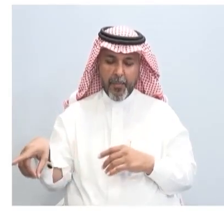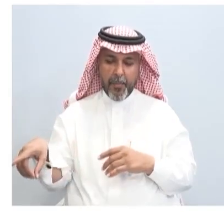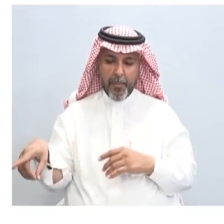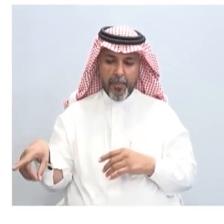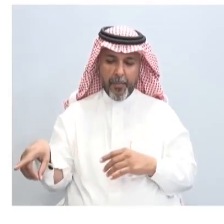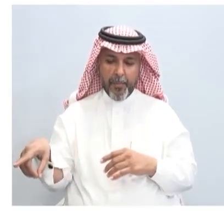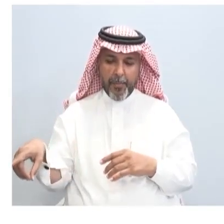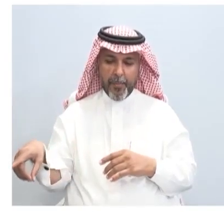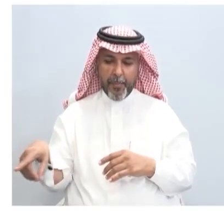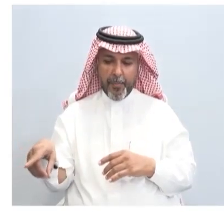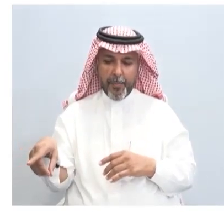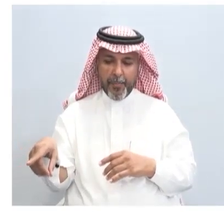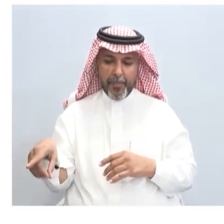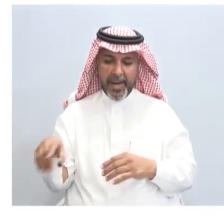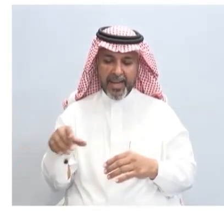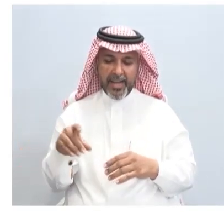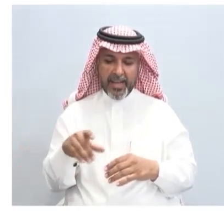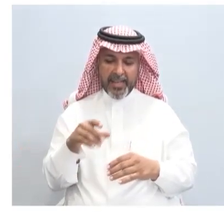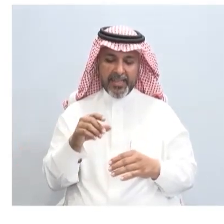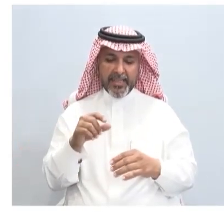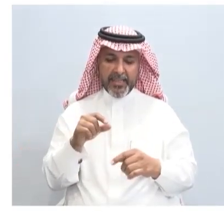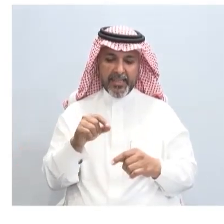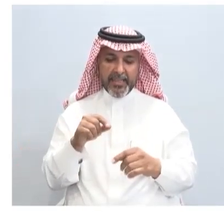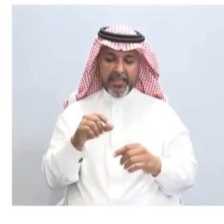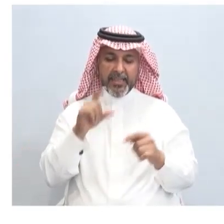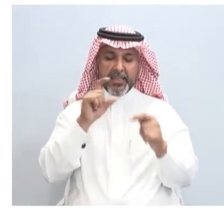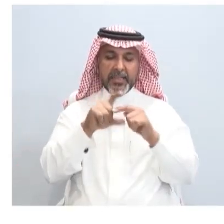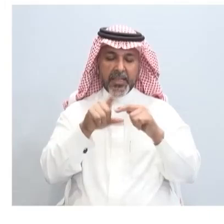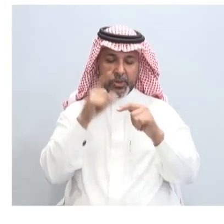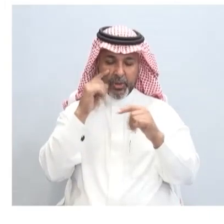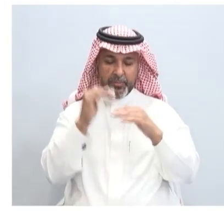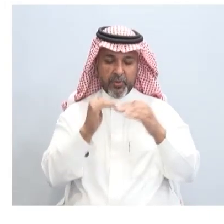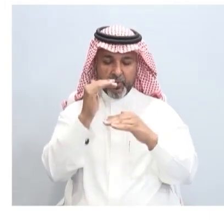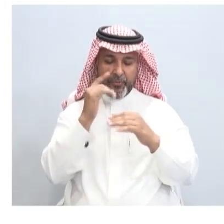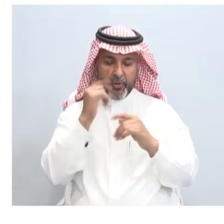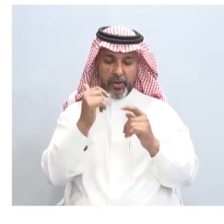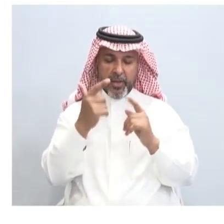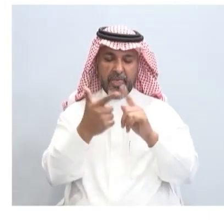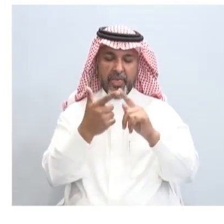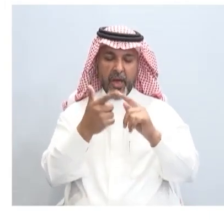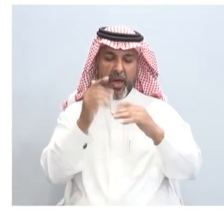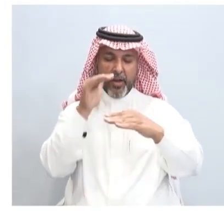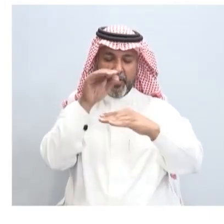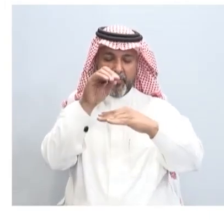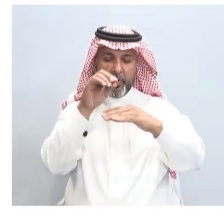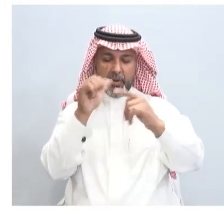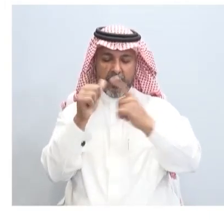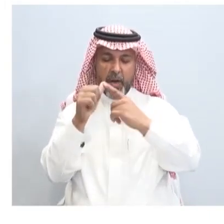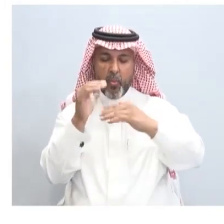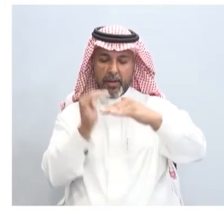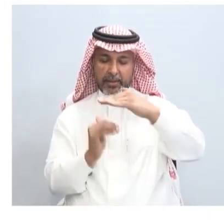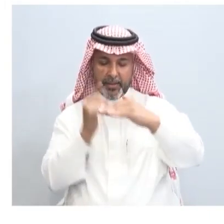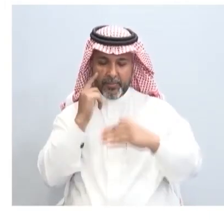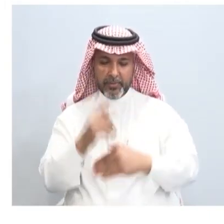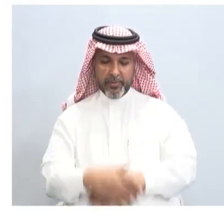الاحتمال دائما يعني بهذه الطريقه بالنسبه لعناصر فضاء عينه انت بتقول انت عندك سته ارقام بترتب في سته